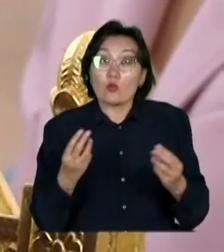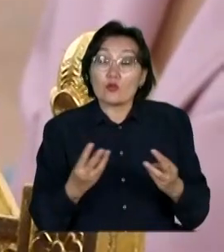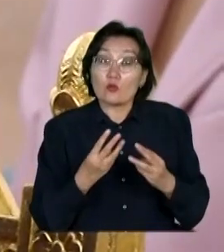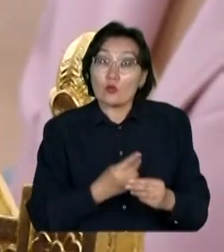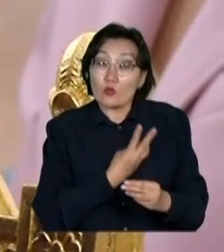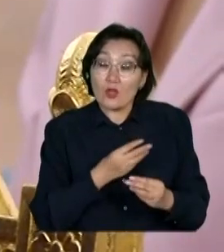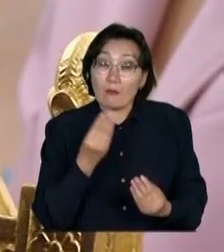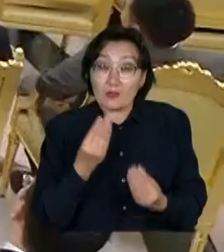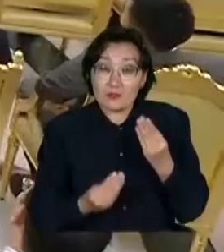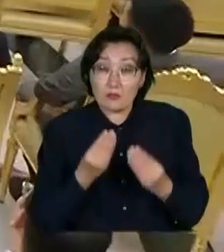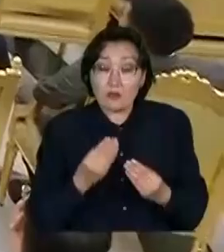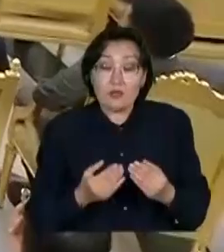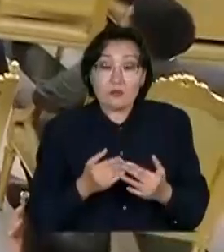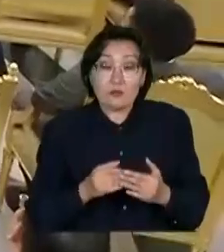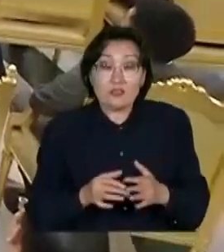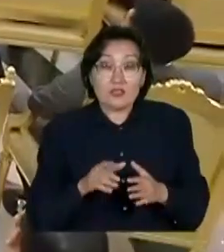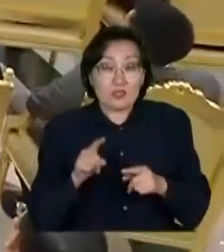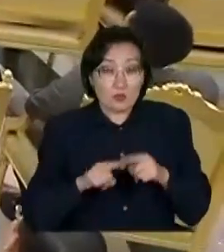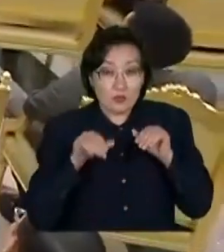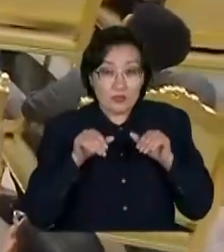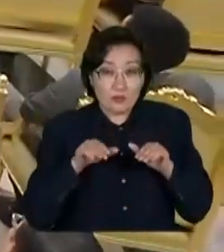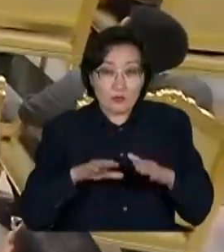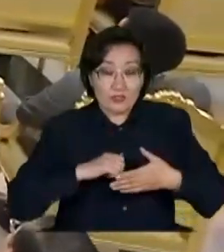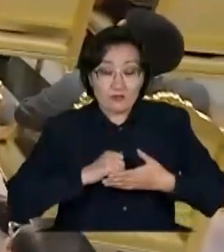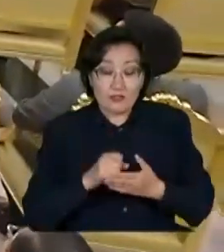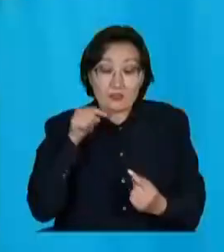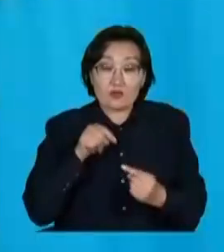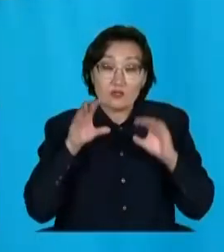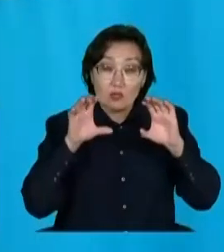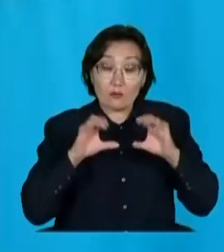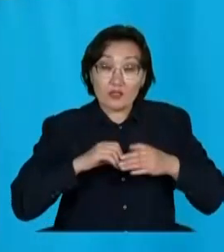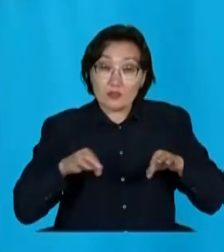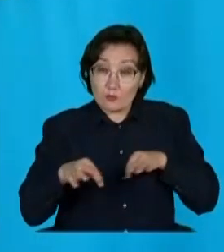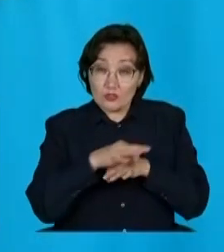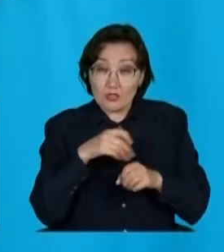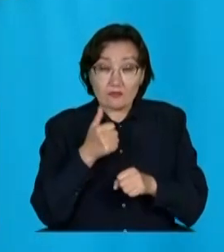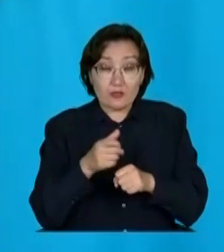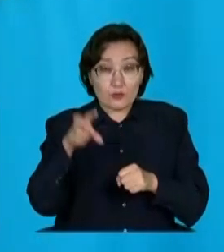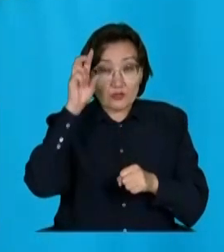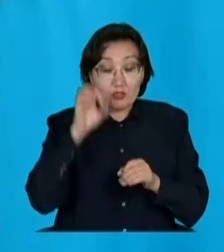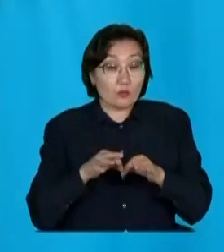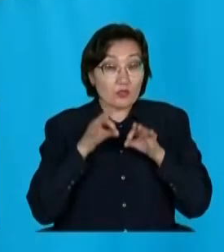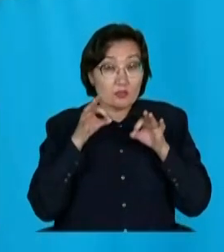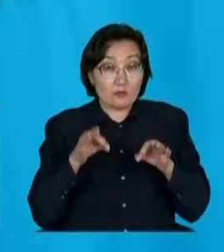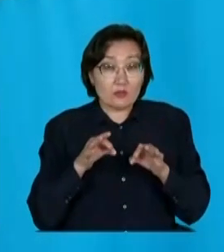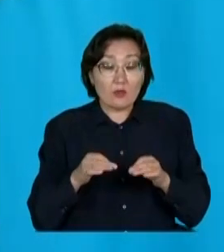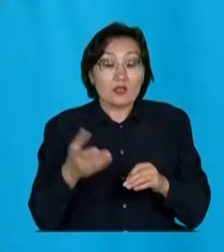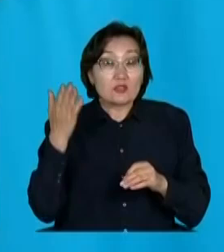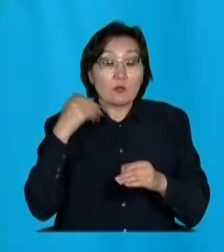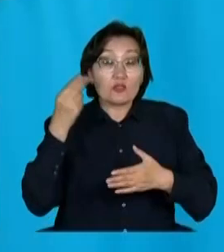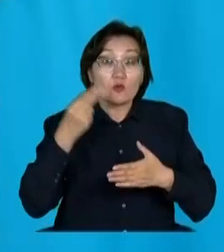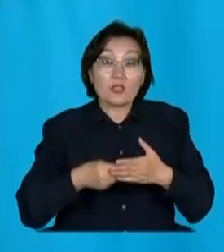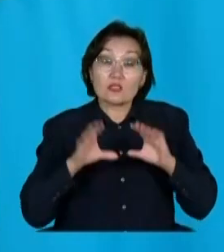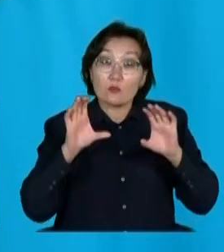мною последовательно продвигалось скорейшее принятие соответствующего законопроекта. Сегодня же глава государства высказался о недавно